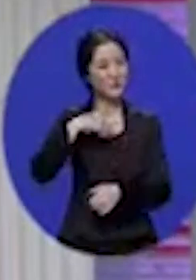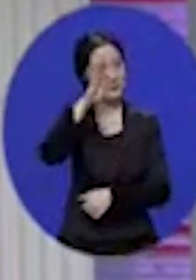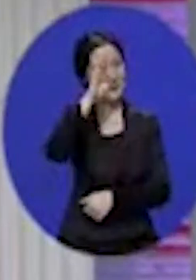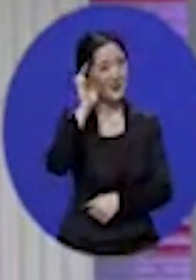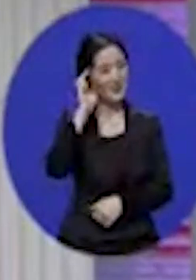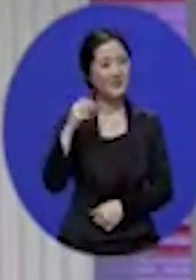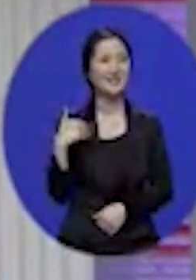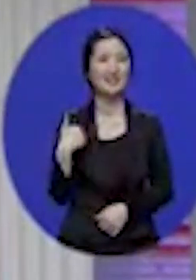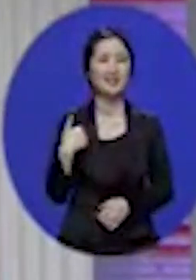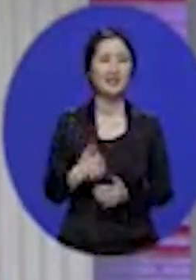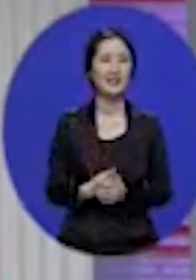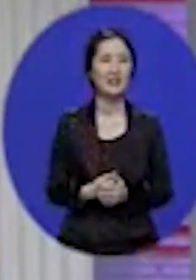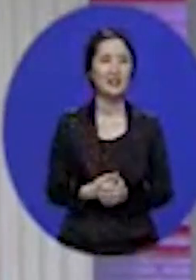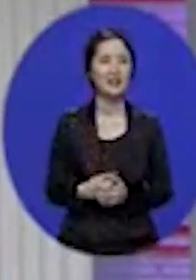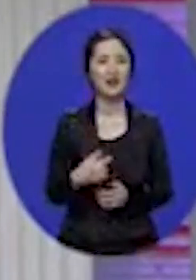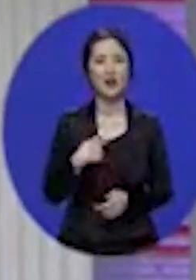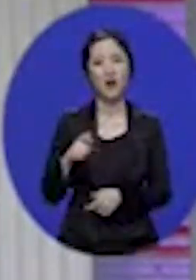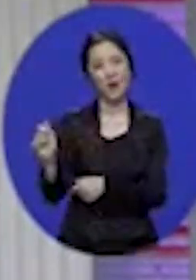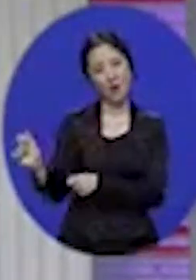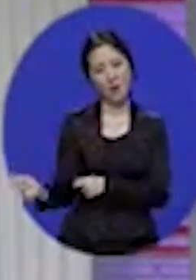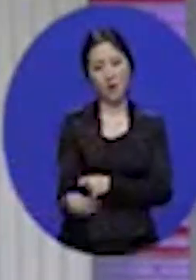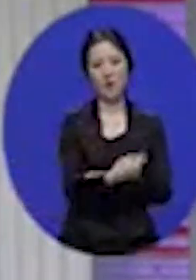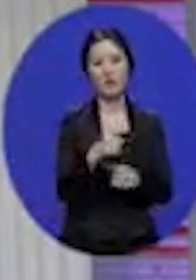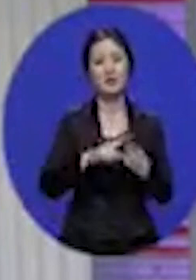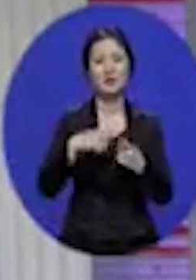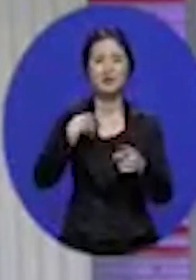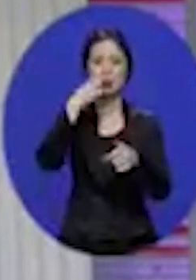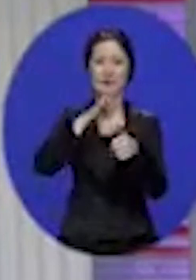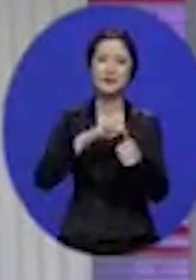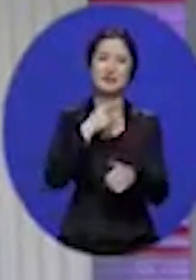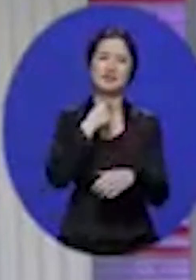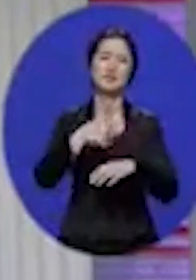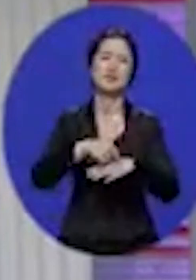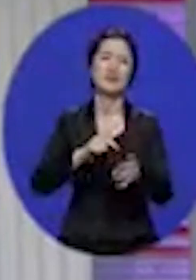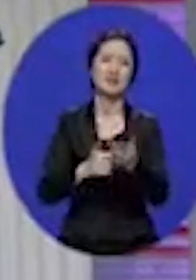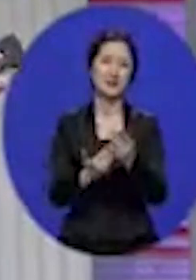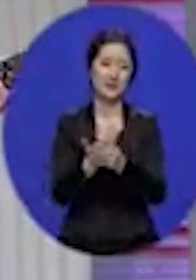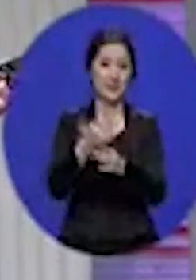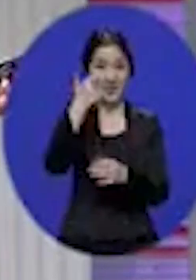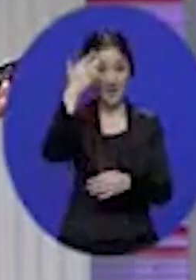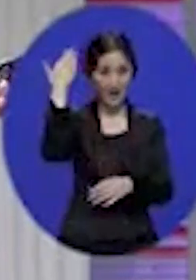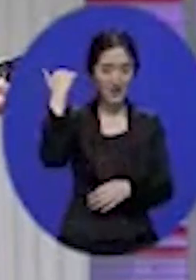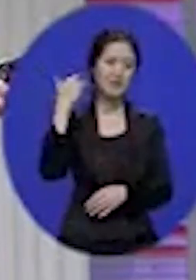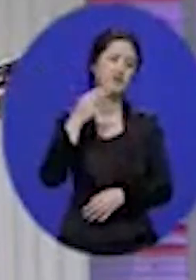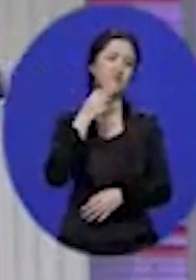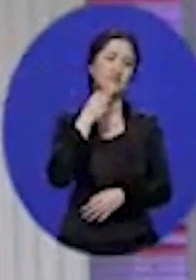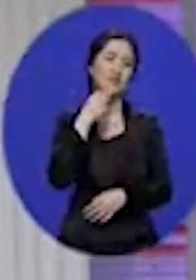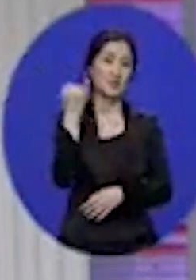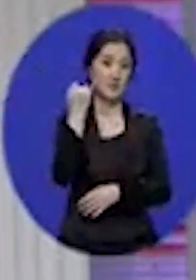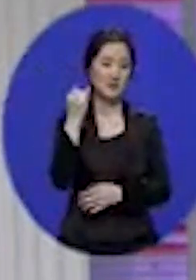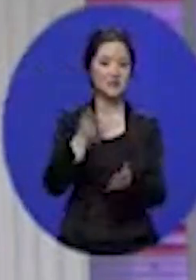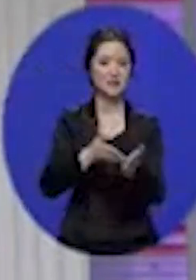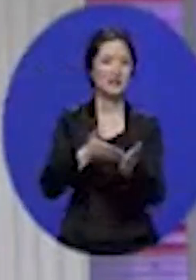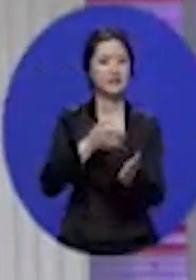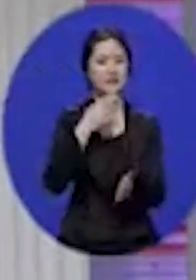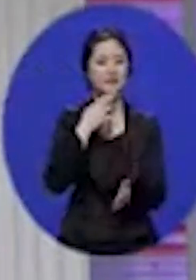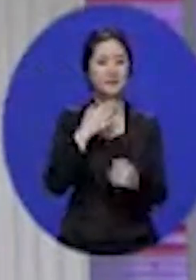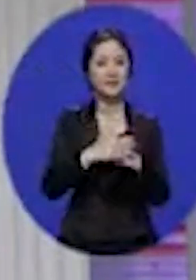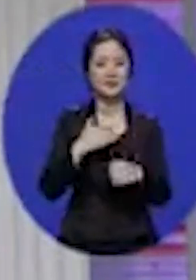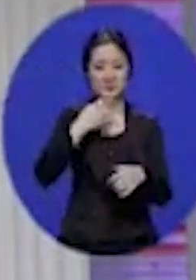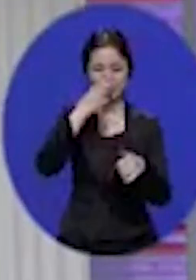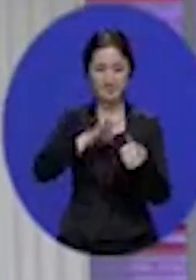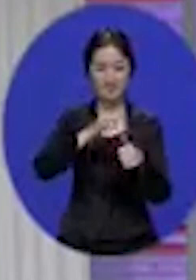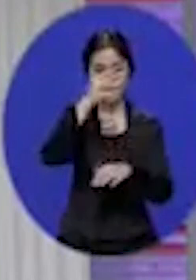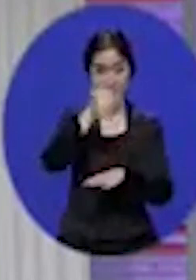직업병이에요. 골프캐스터에도 도전을 했답니다. 그때도 여자 골프캐스터가 없었어요. 그래서 골프캐스터에